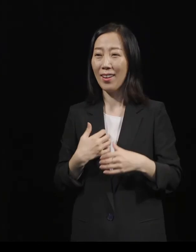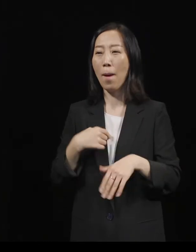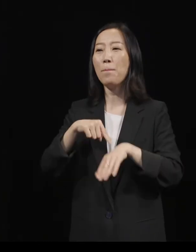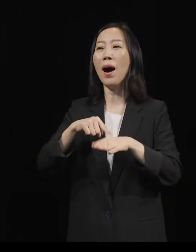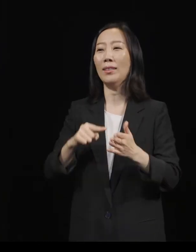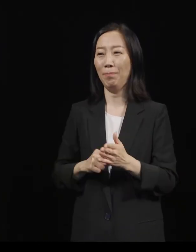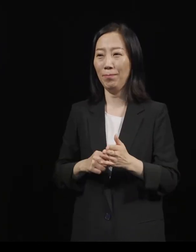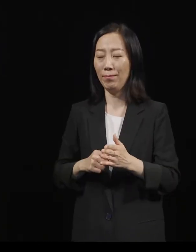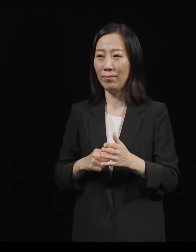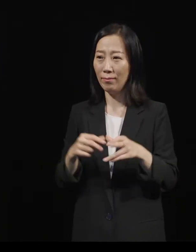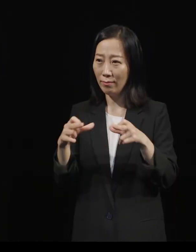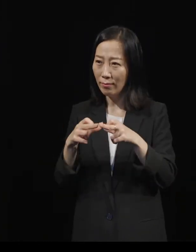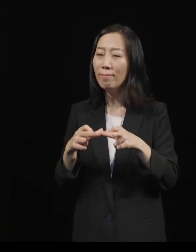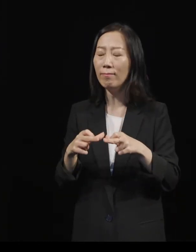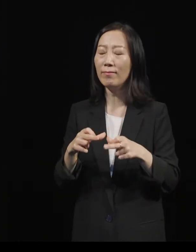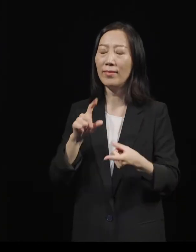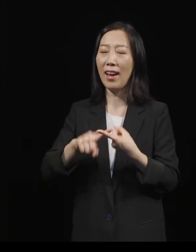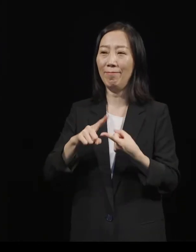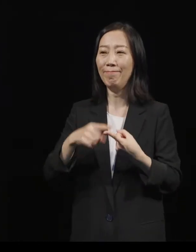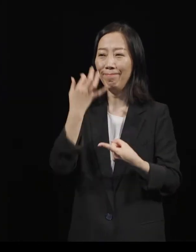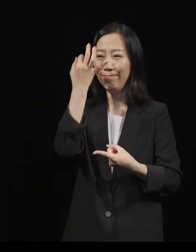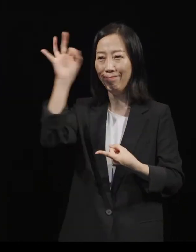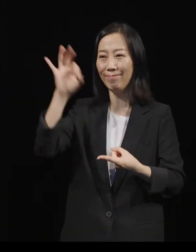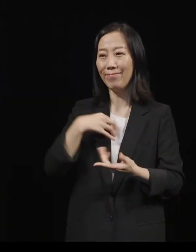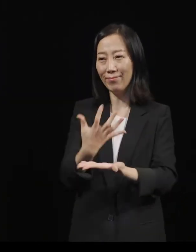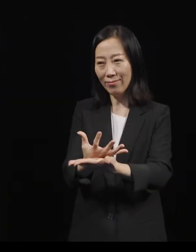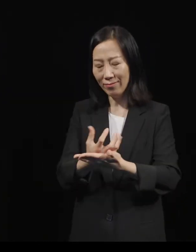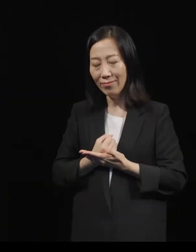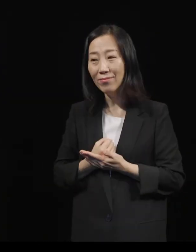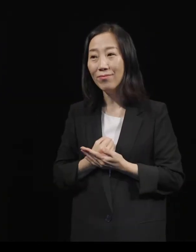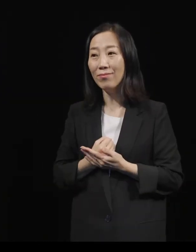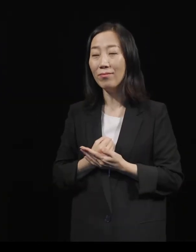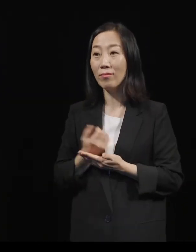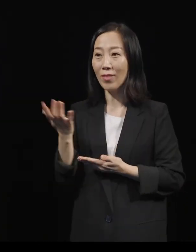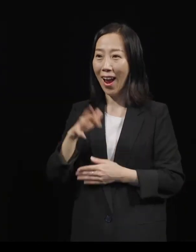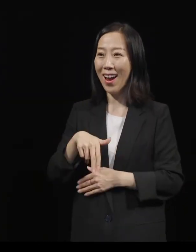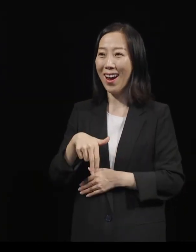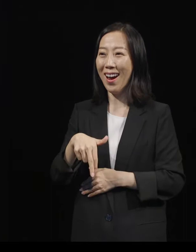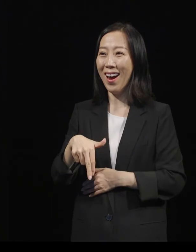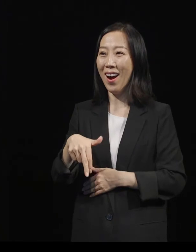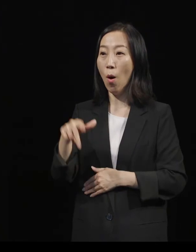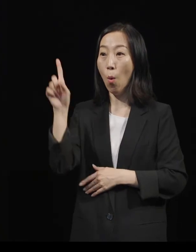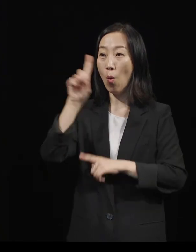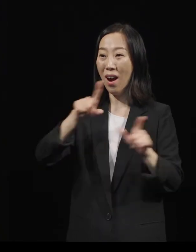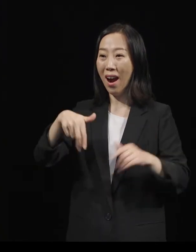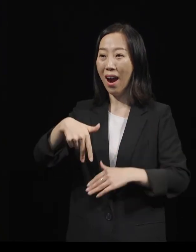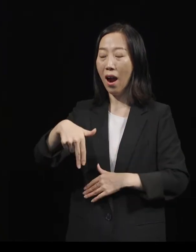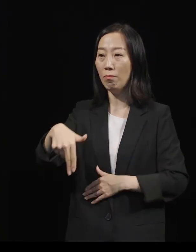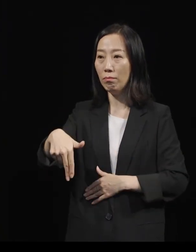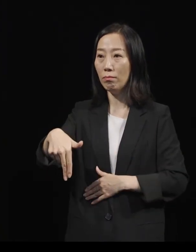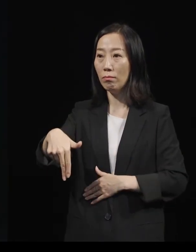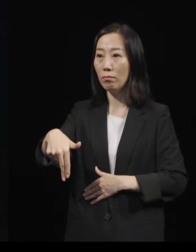온전히 받아들이게 됩니다. 그런데 어느 날 아이가 갑자기 발걸음을 멈춥니다.